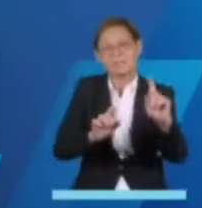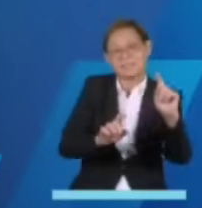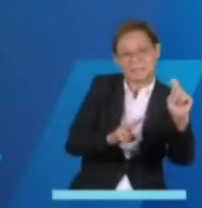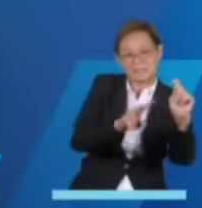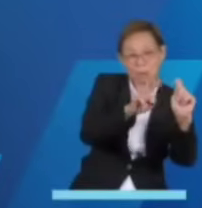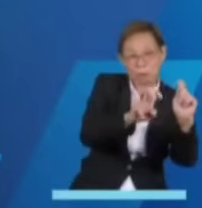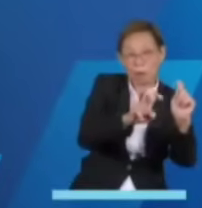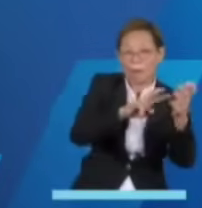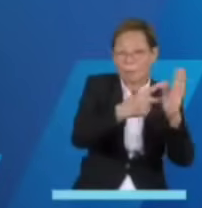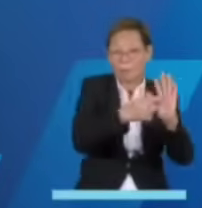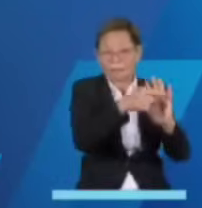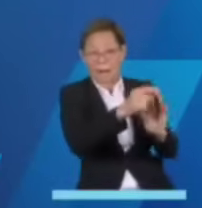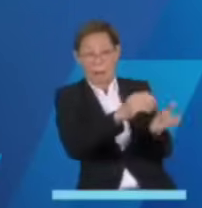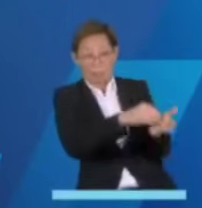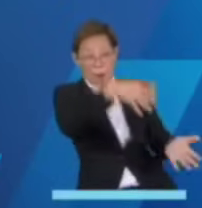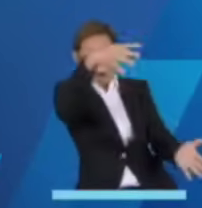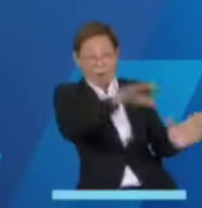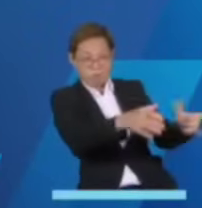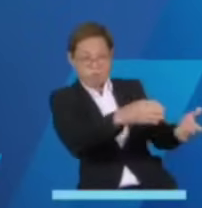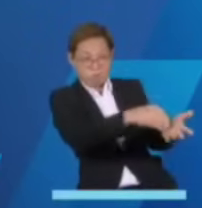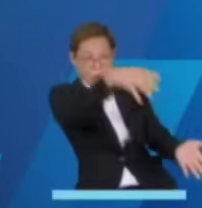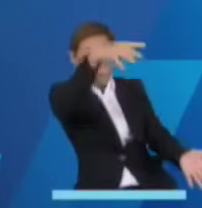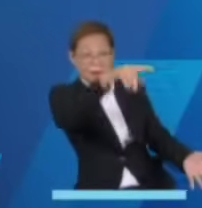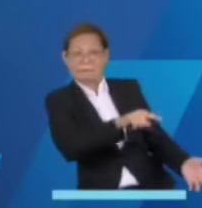maknanya golongan terkaya di atas dan